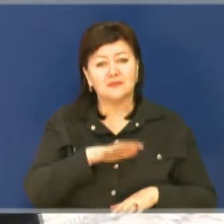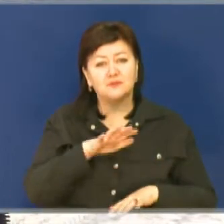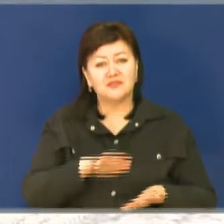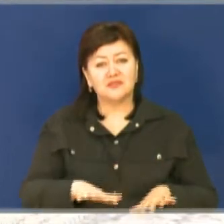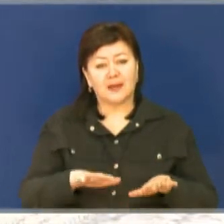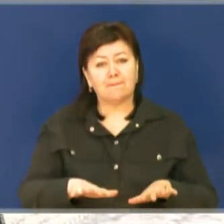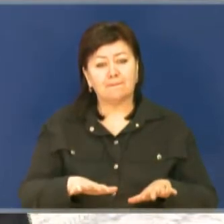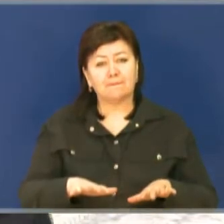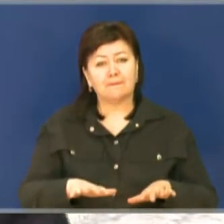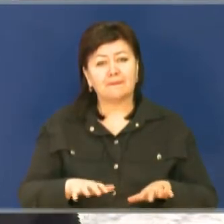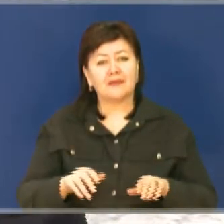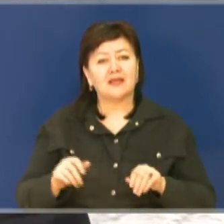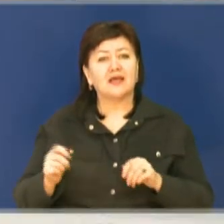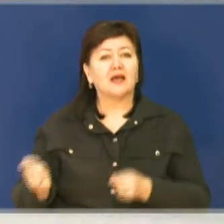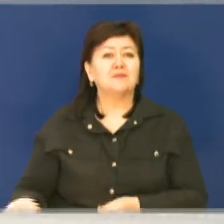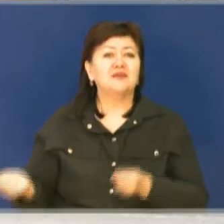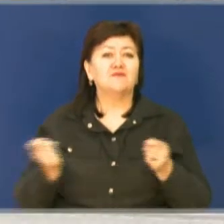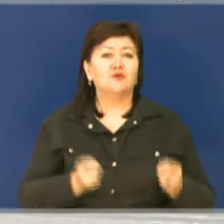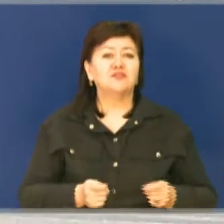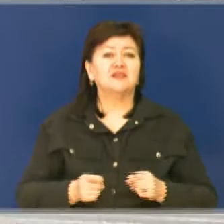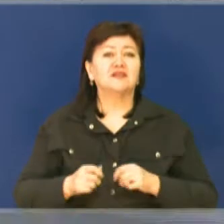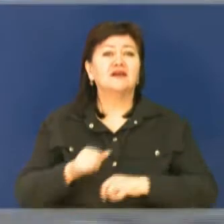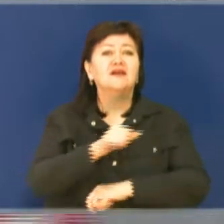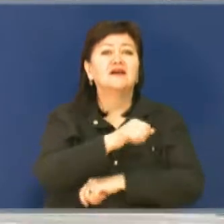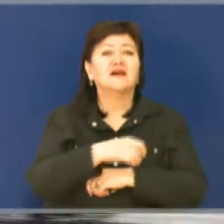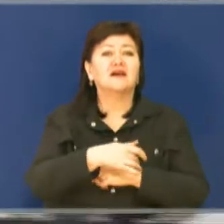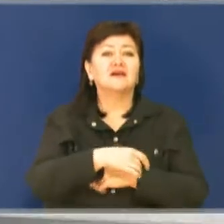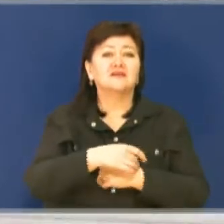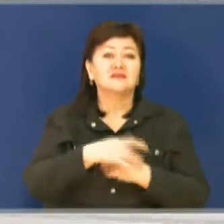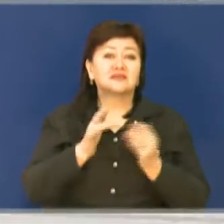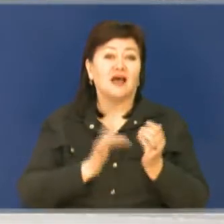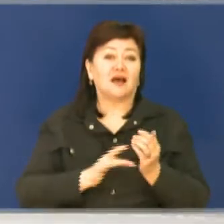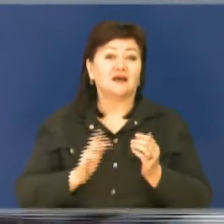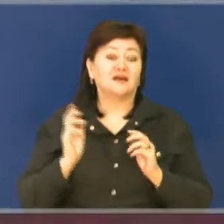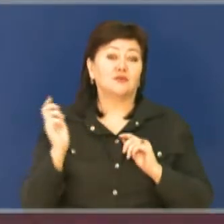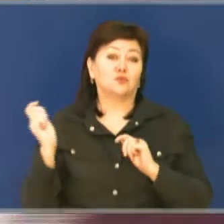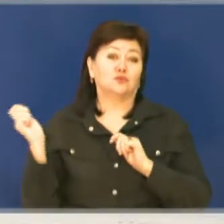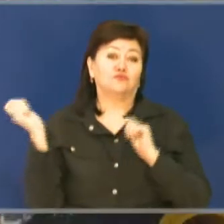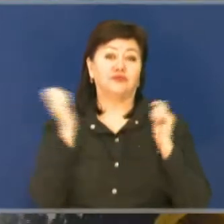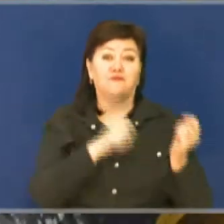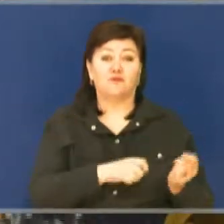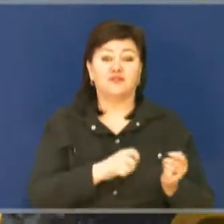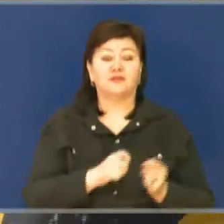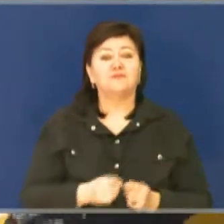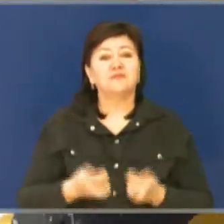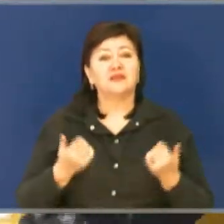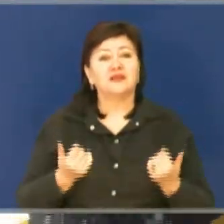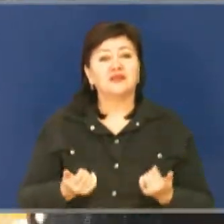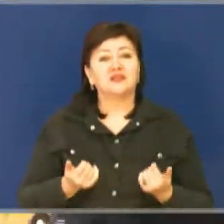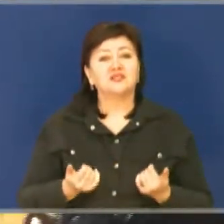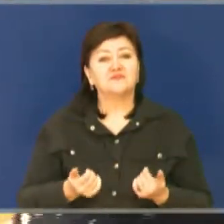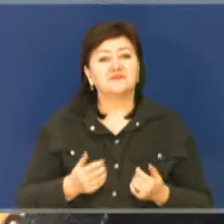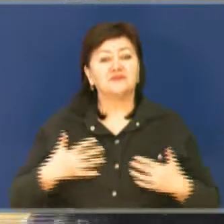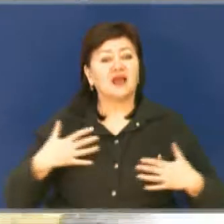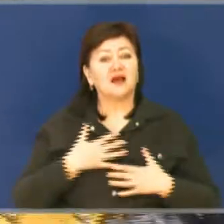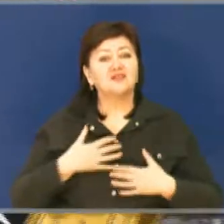полигон, на загородный полигон. Отметим, что, как правило, после обильных снегопадов техника и дорожные рабочие активно